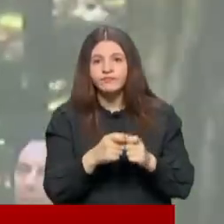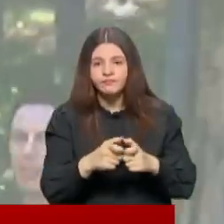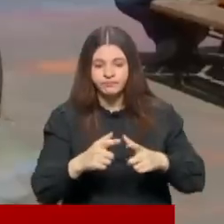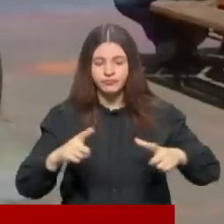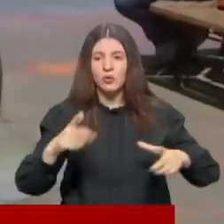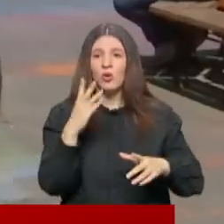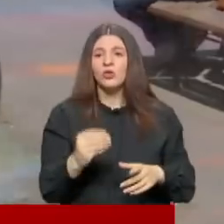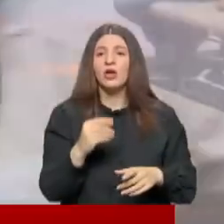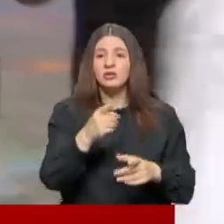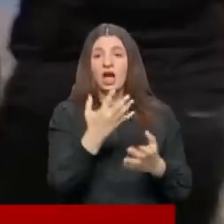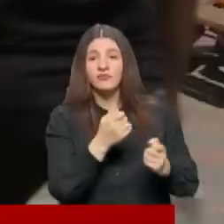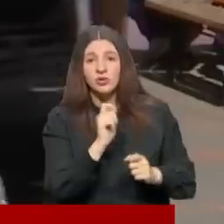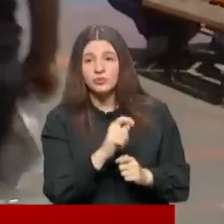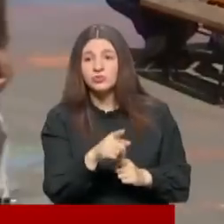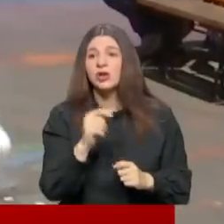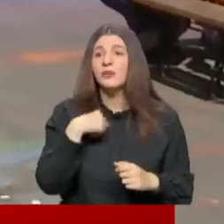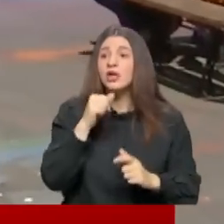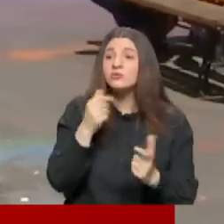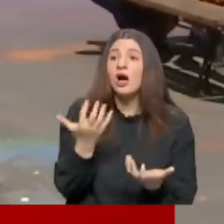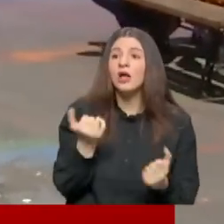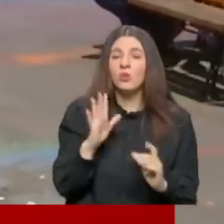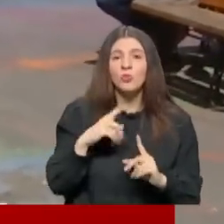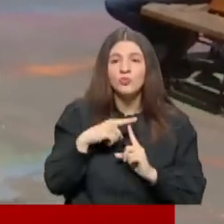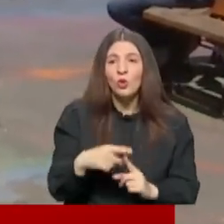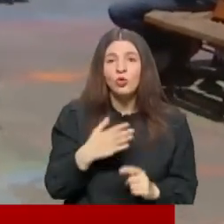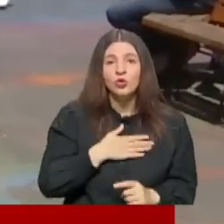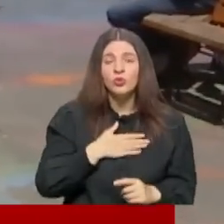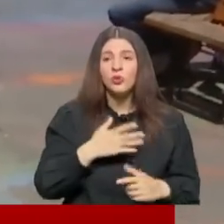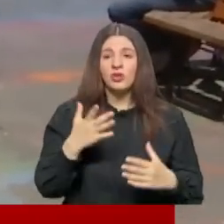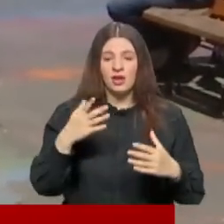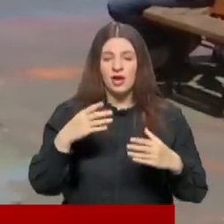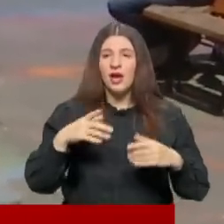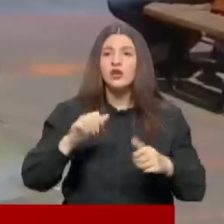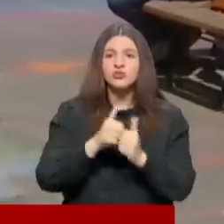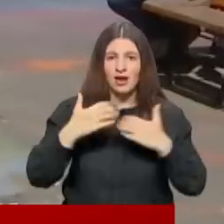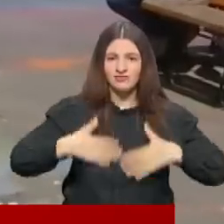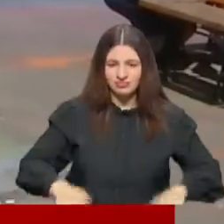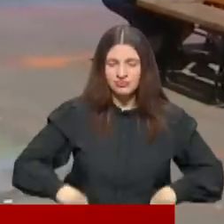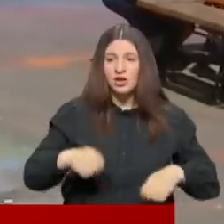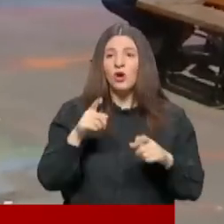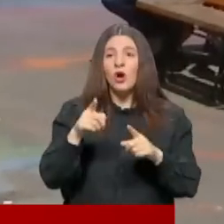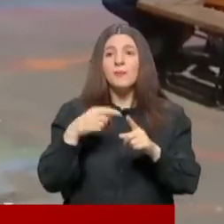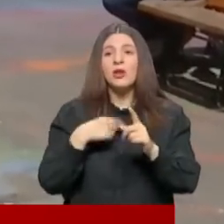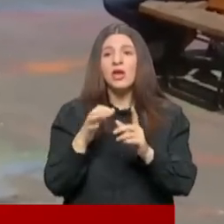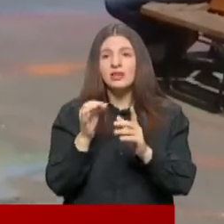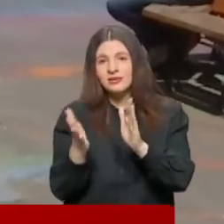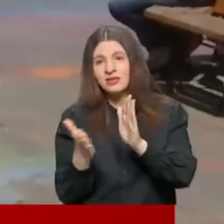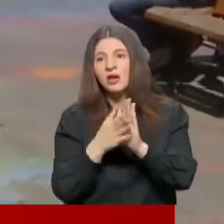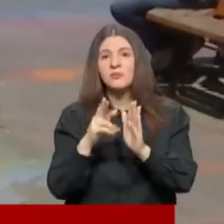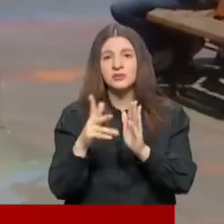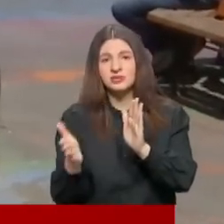güne büyüyor. Hiçbir şey yapmıyorum. Torunumun eşofmanı yırtılmış. Onun altına yama koydurdum